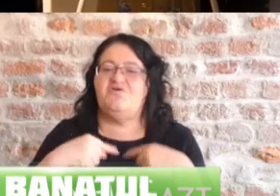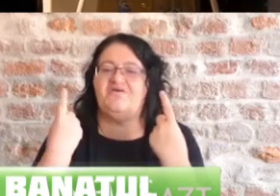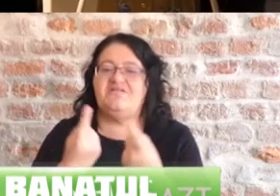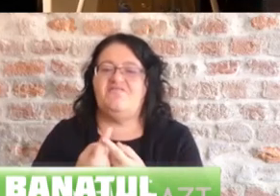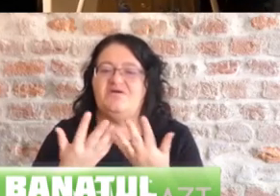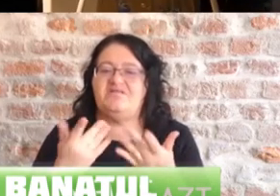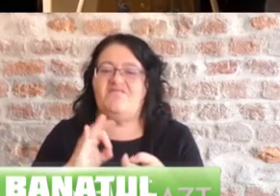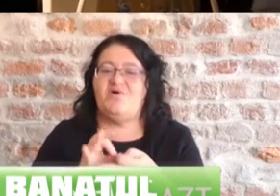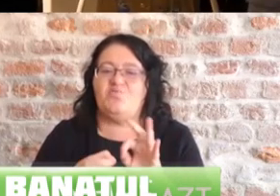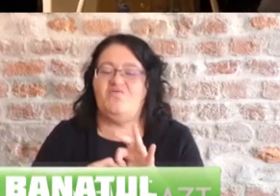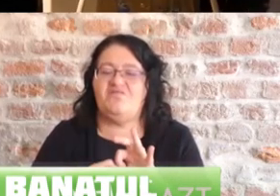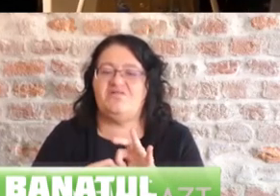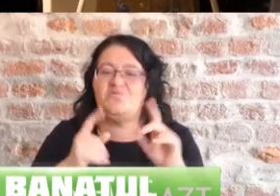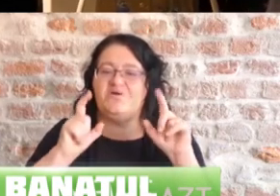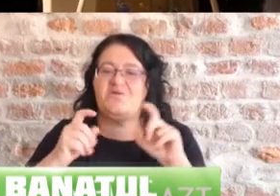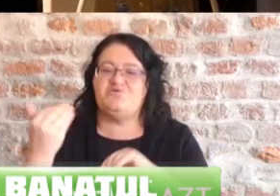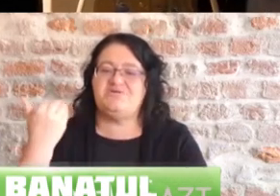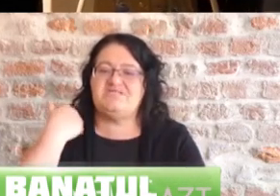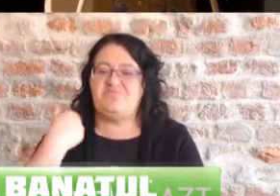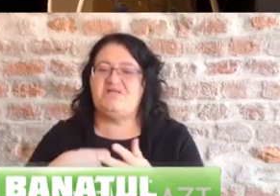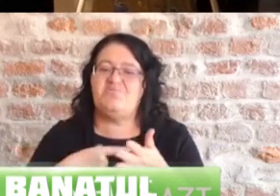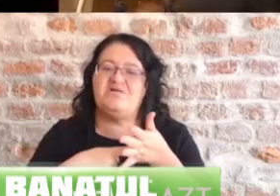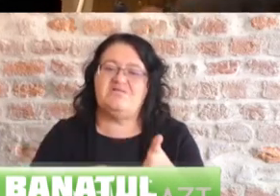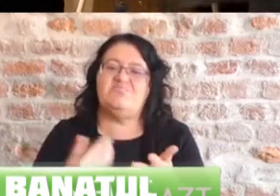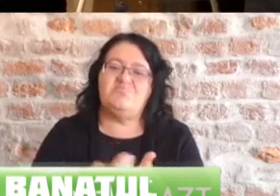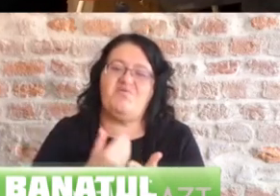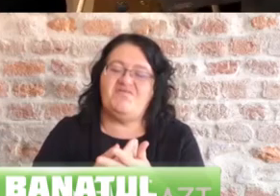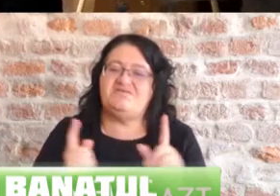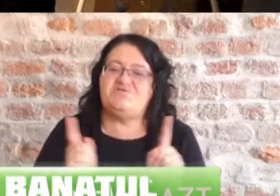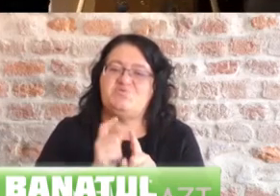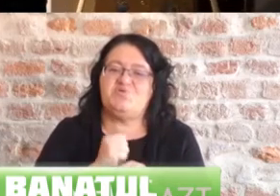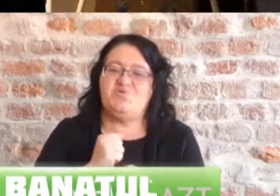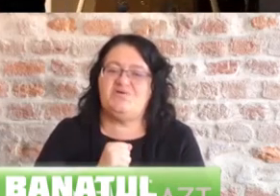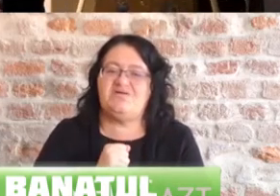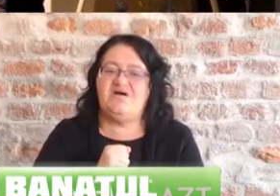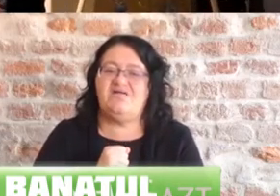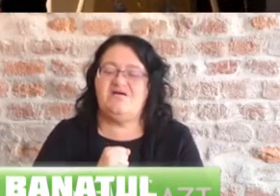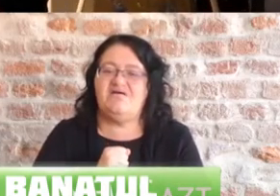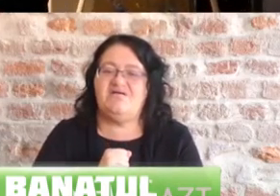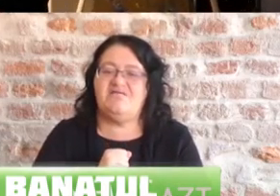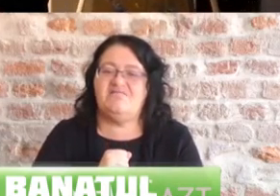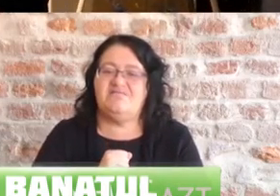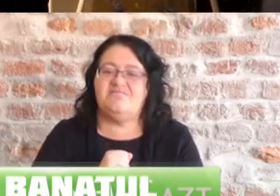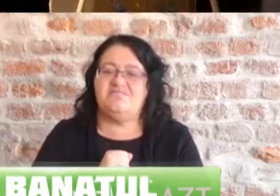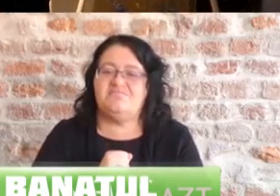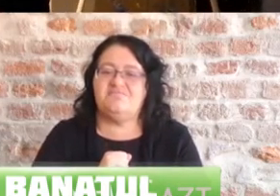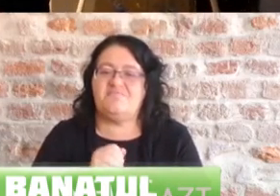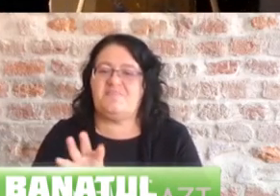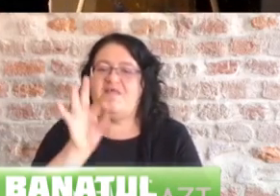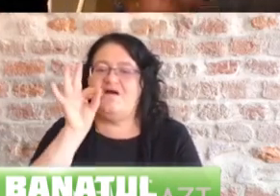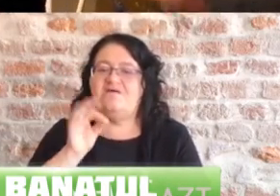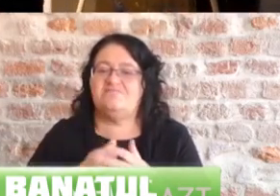voi, în câteva cuvinte, cu imaginile în spate, poate face un sumar al lucrării pe care cei din, okay, din